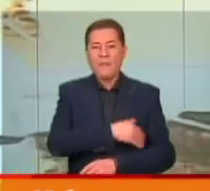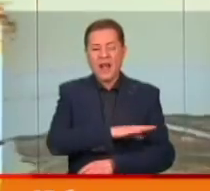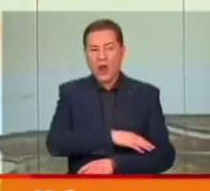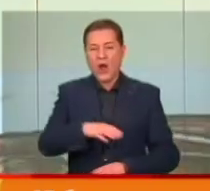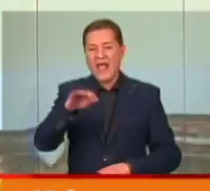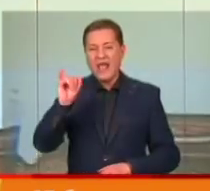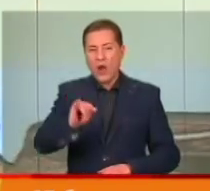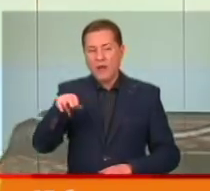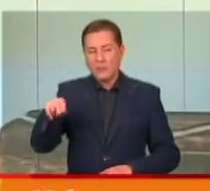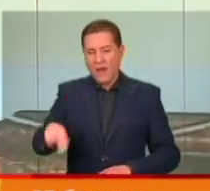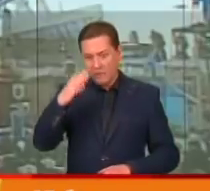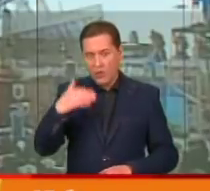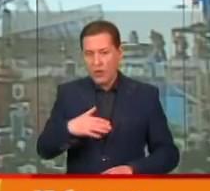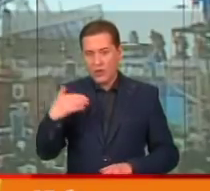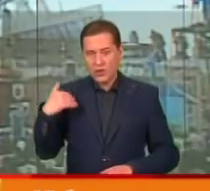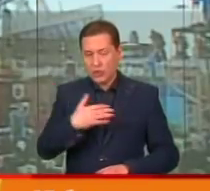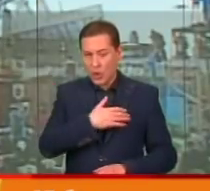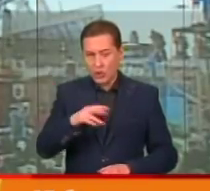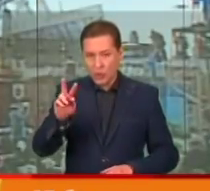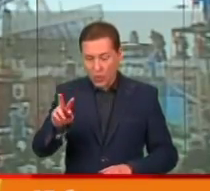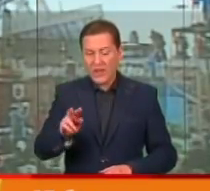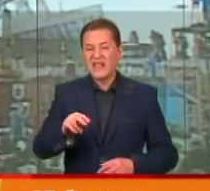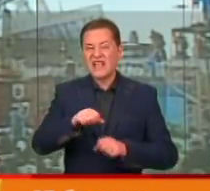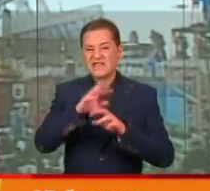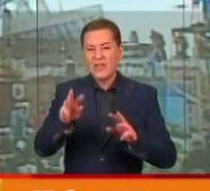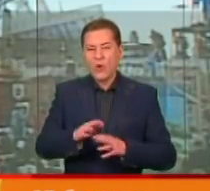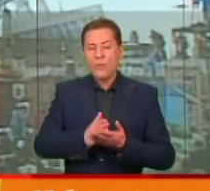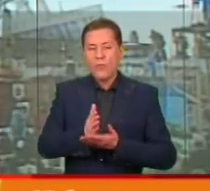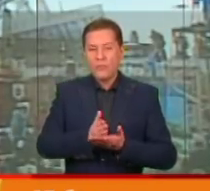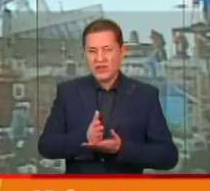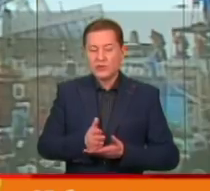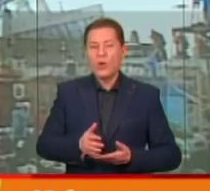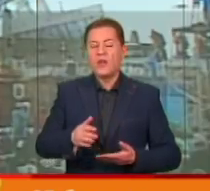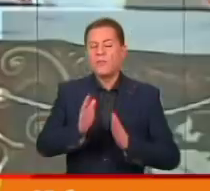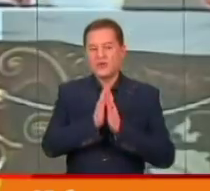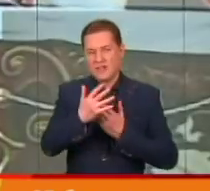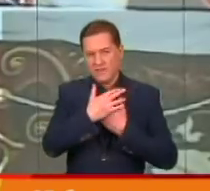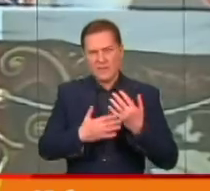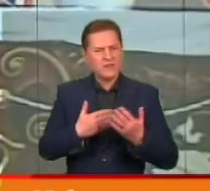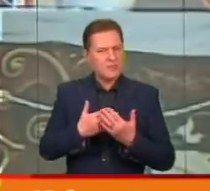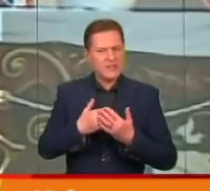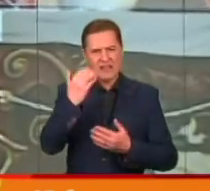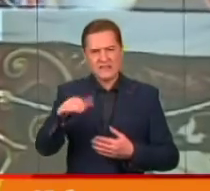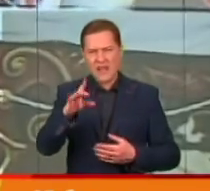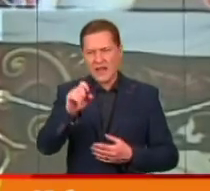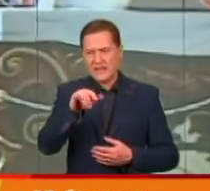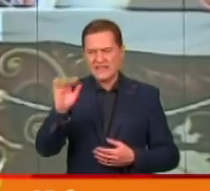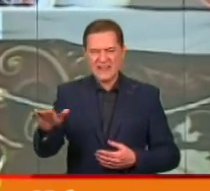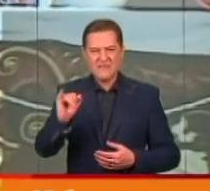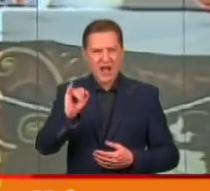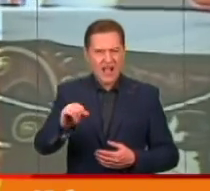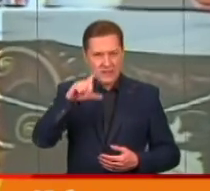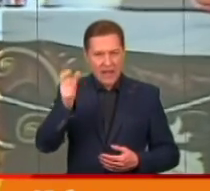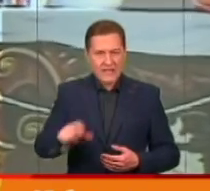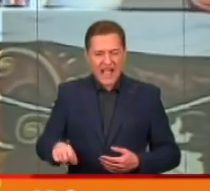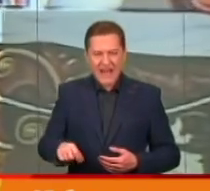Іван Павло ІІ. На Святому Престолі папа просив вибачення рекордну кількість разів – близько 100. За погане володіння італійською,